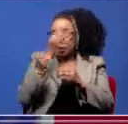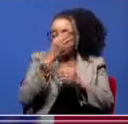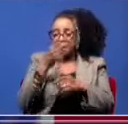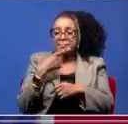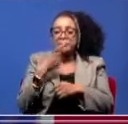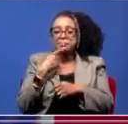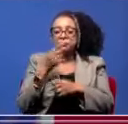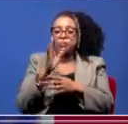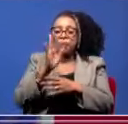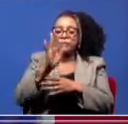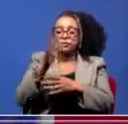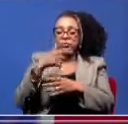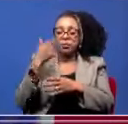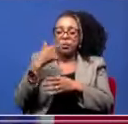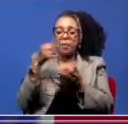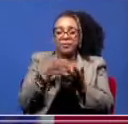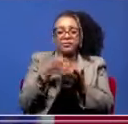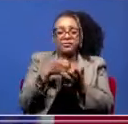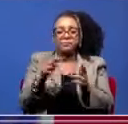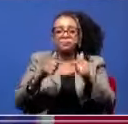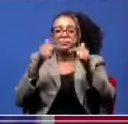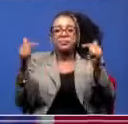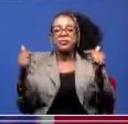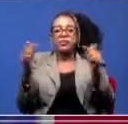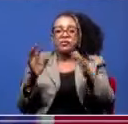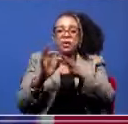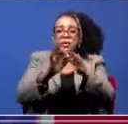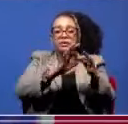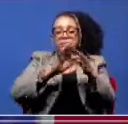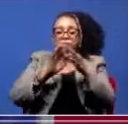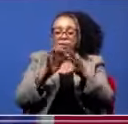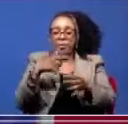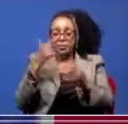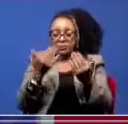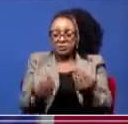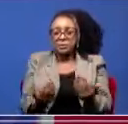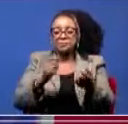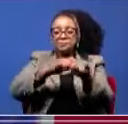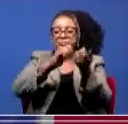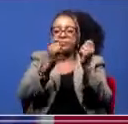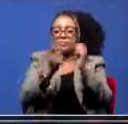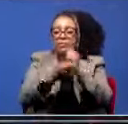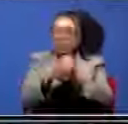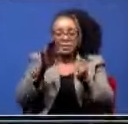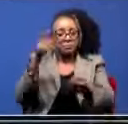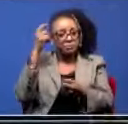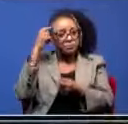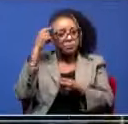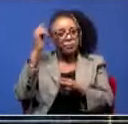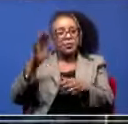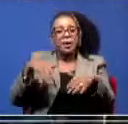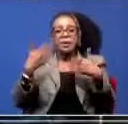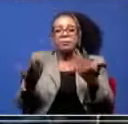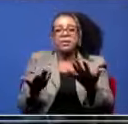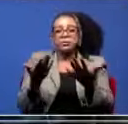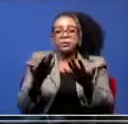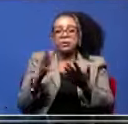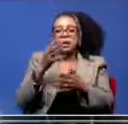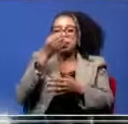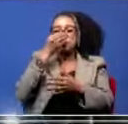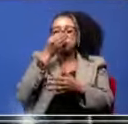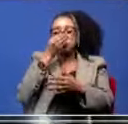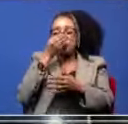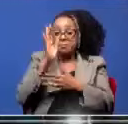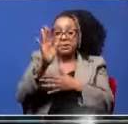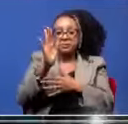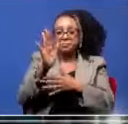waliokuwa wenzake katika muungano wa upinzani wa Azimio ambao sasa wamebadili msimamo wao kuhusiana na utawala wa Rais William Ruto